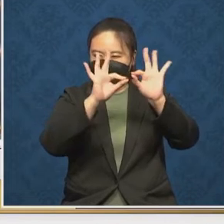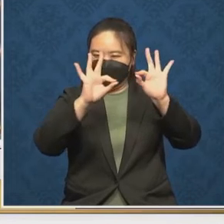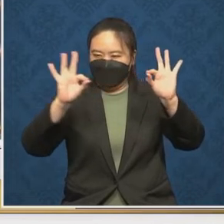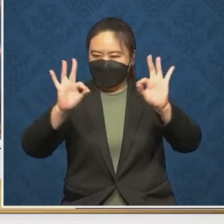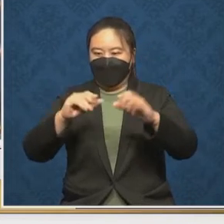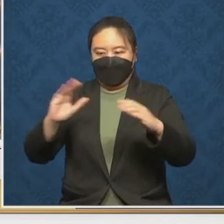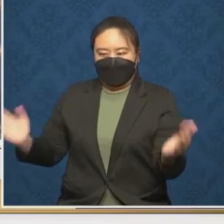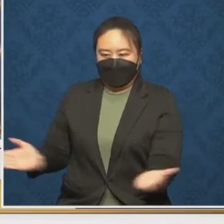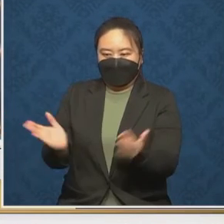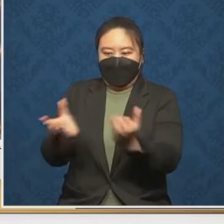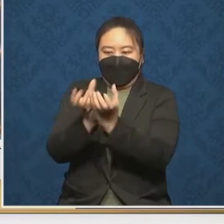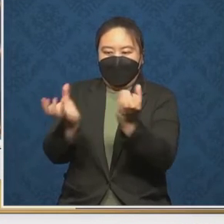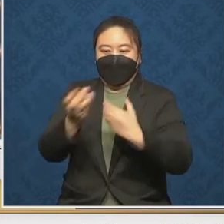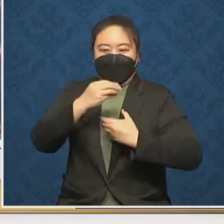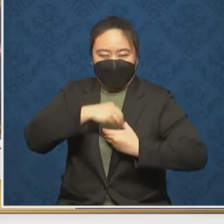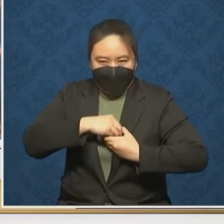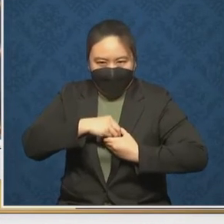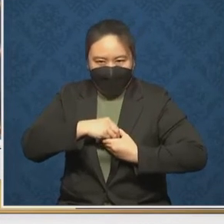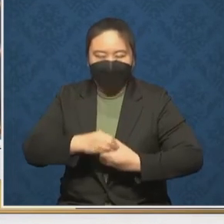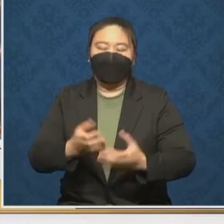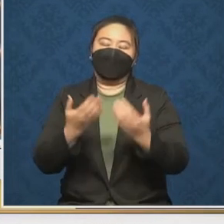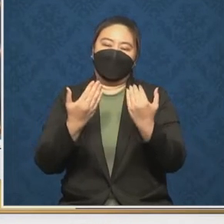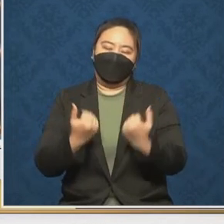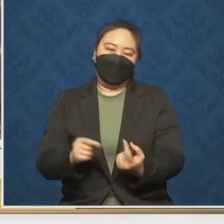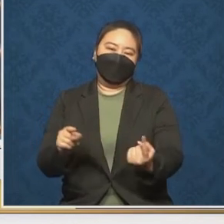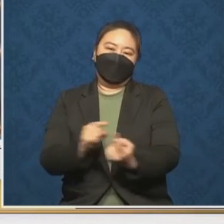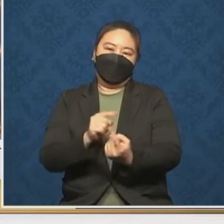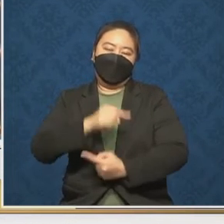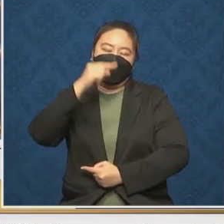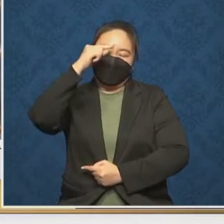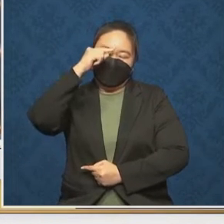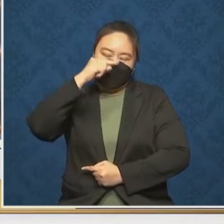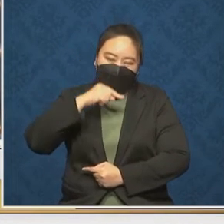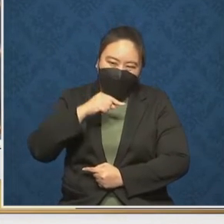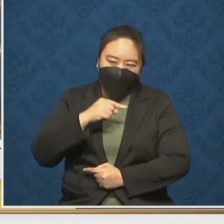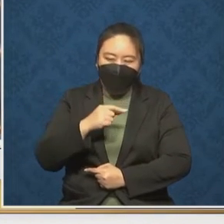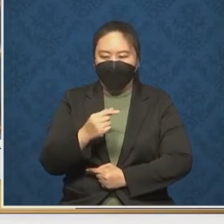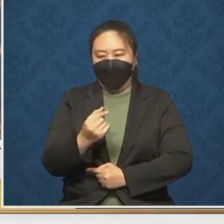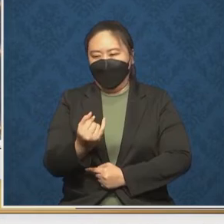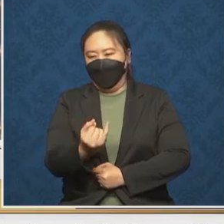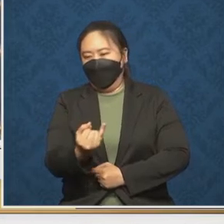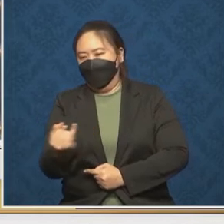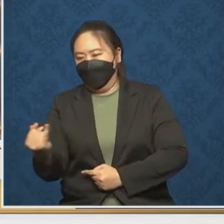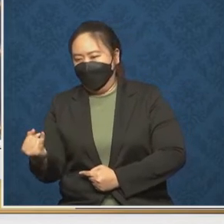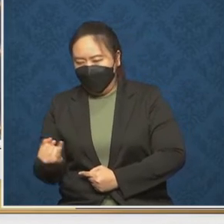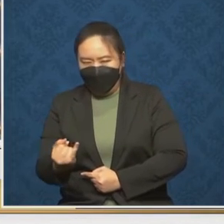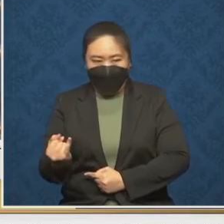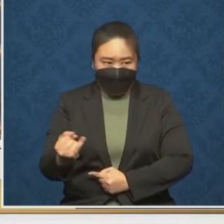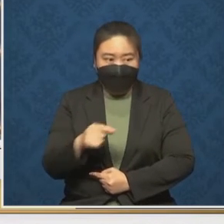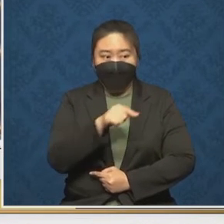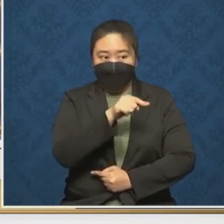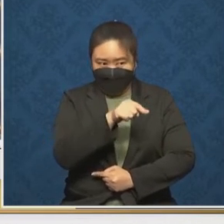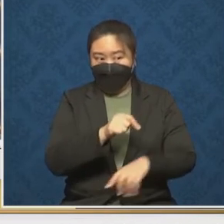ฟารมลมเหลวของสังคมไทยสถาบัพระประเทศ Dianeอาจจะต้องเข้ามามสวร่วมไหม